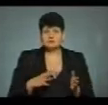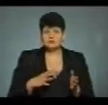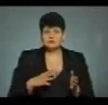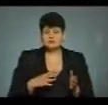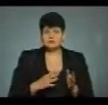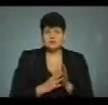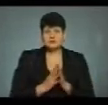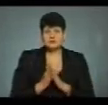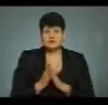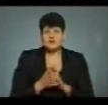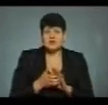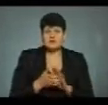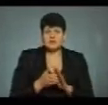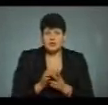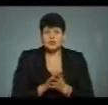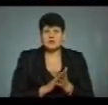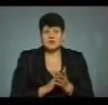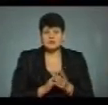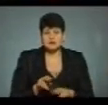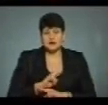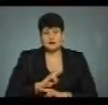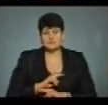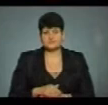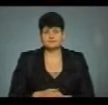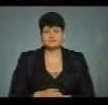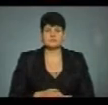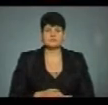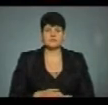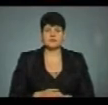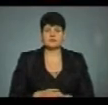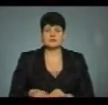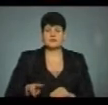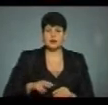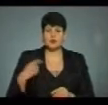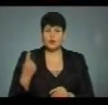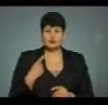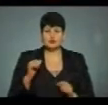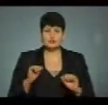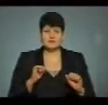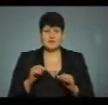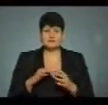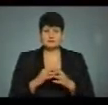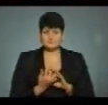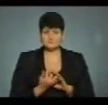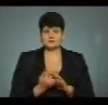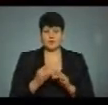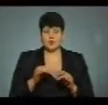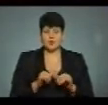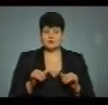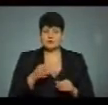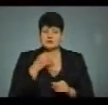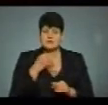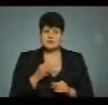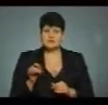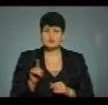Зійшов. Не хватало далі розвиватися, гинув. Директор обласного департаменту агропромислового розвитку Володимир Стахів повідомив,